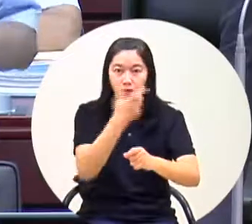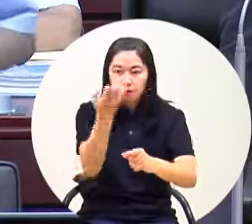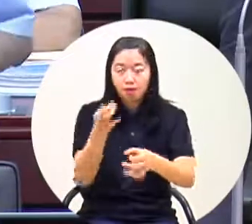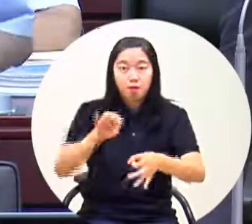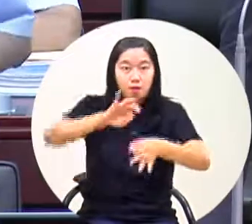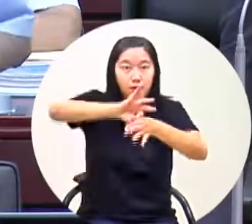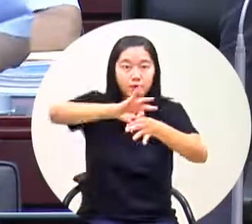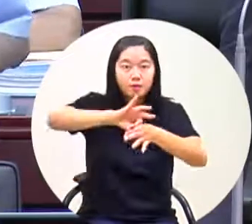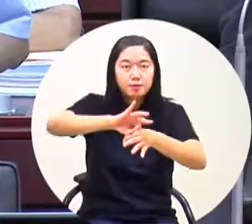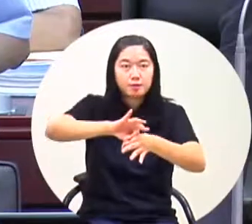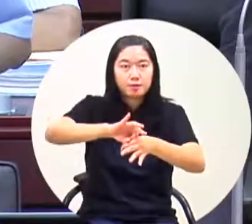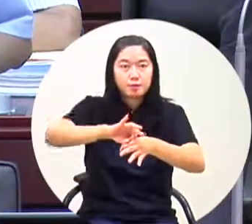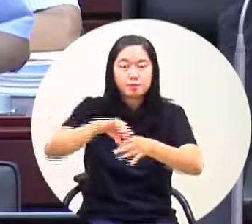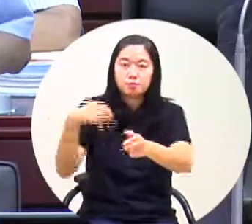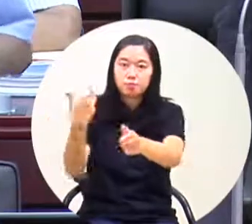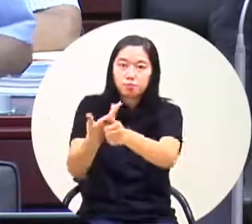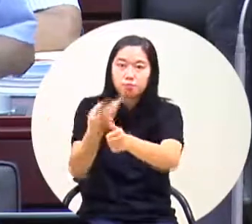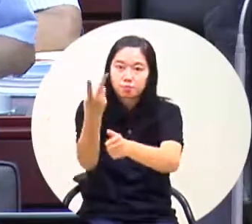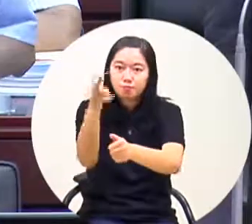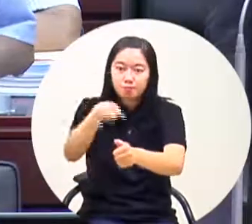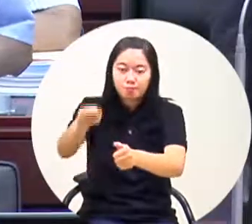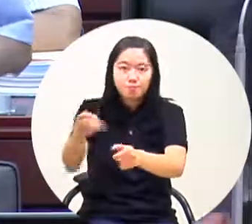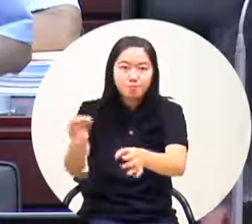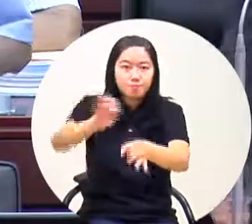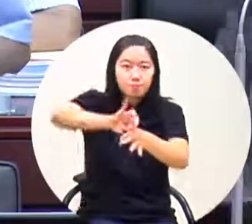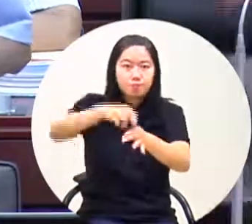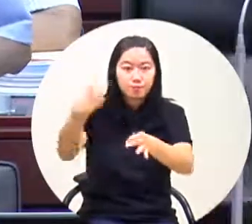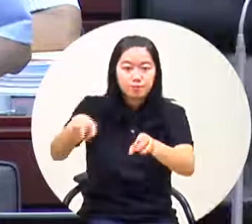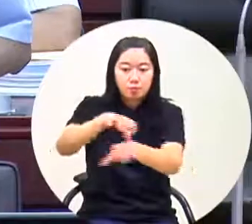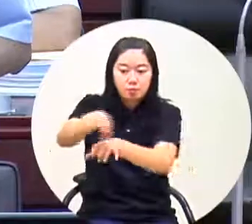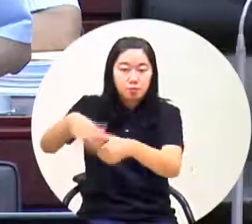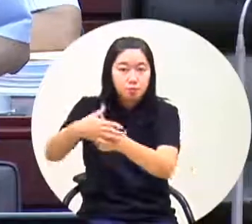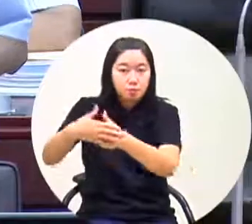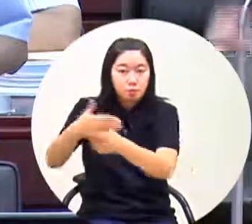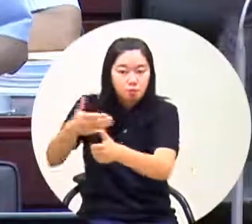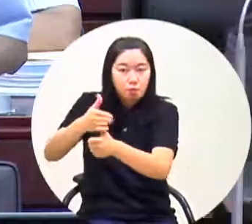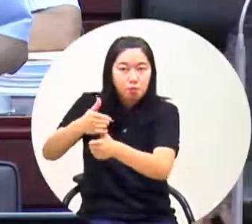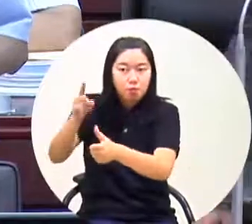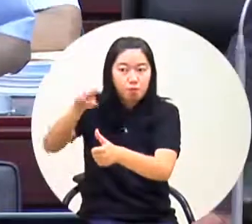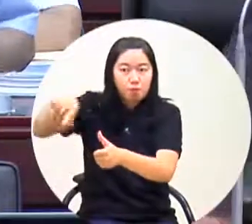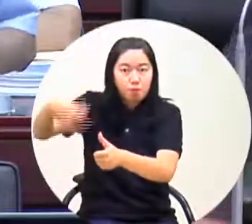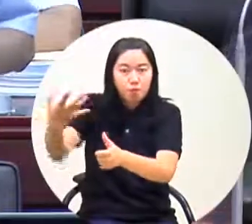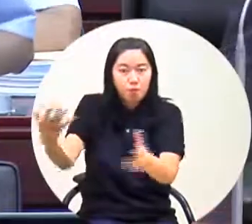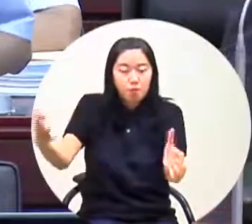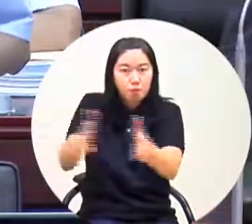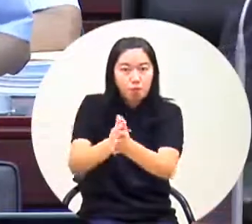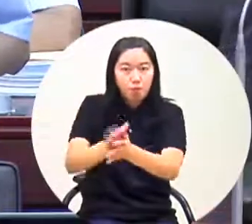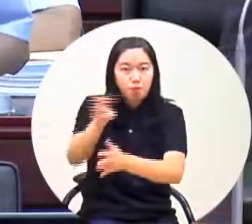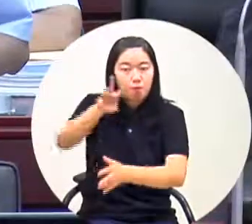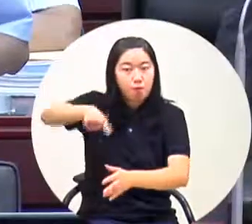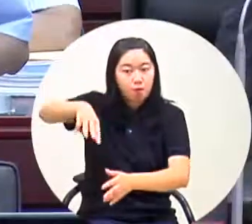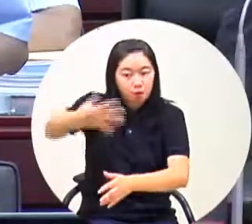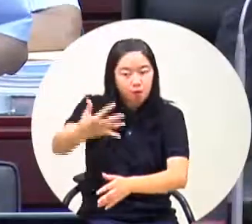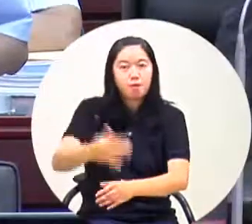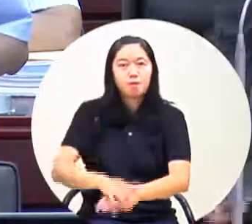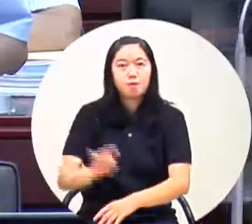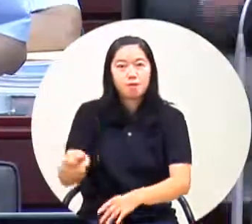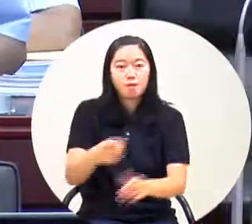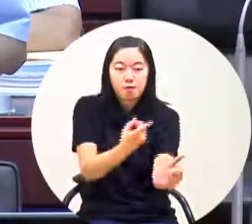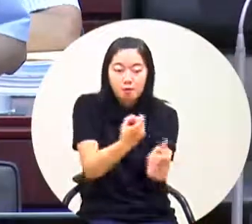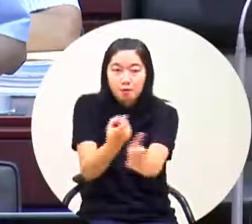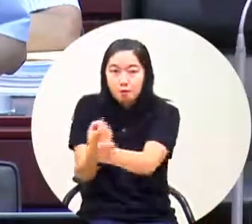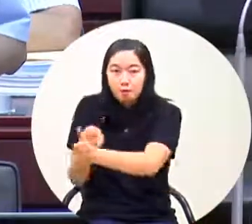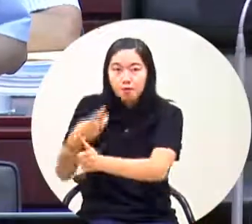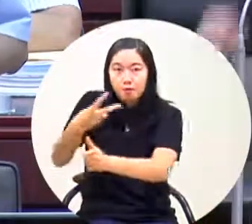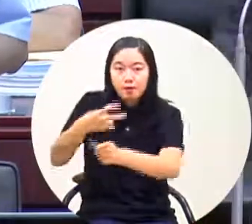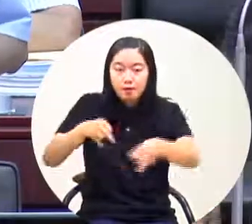给2000，再加环保署的1500，所以变成3500。所以这部分其实也吸引了很多二行